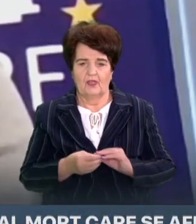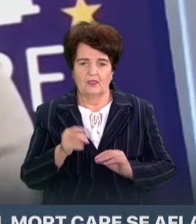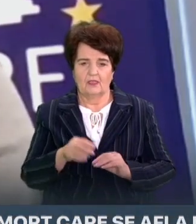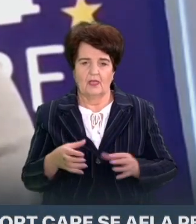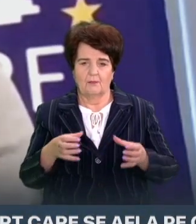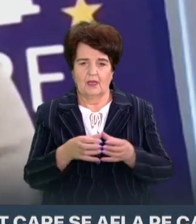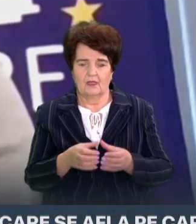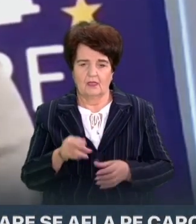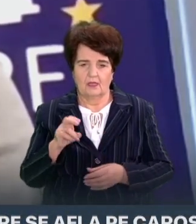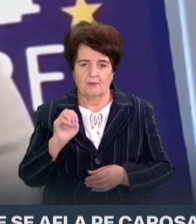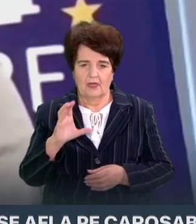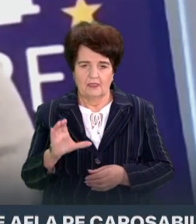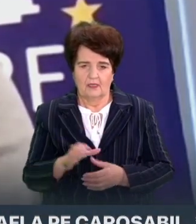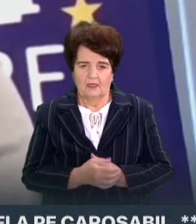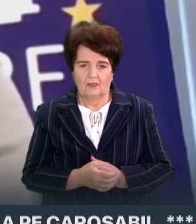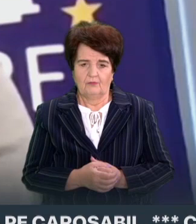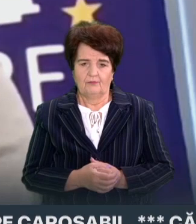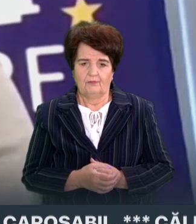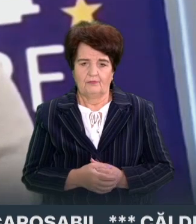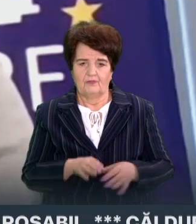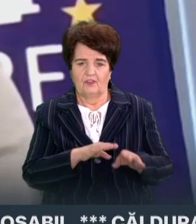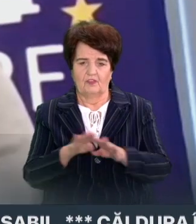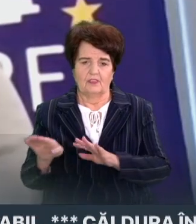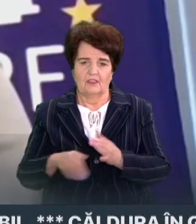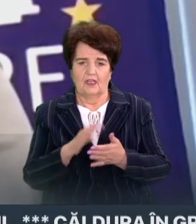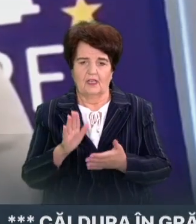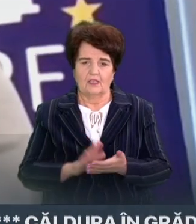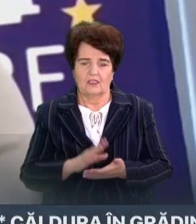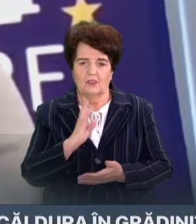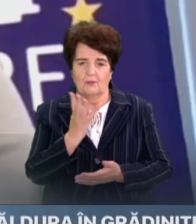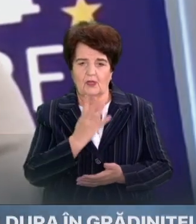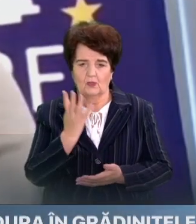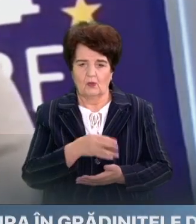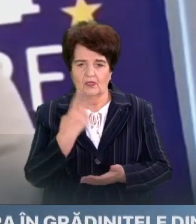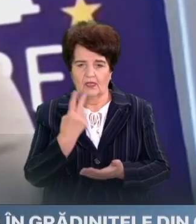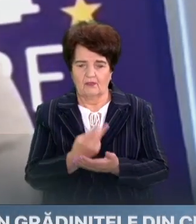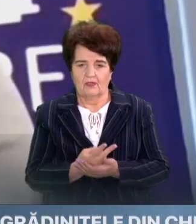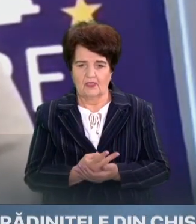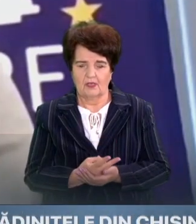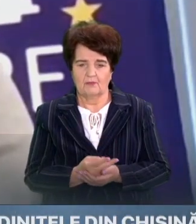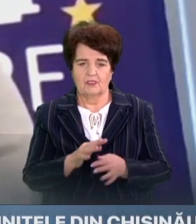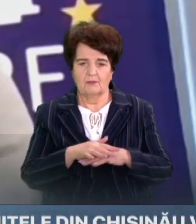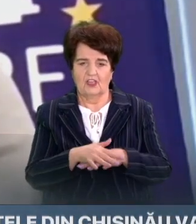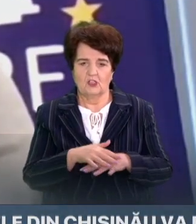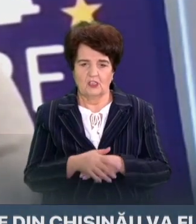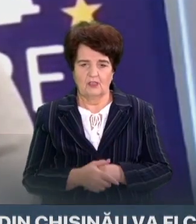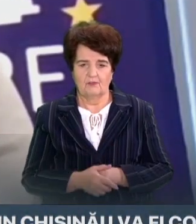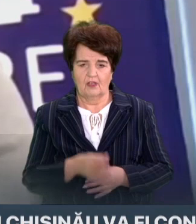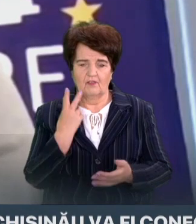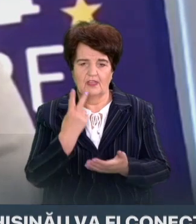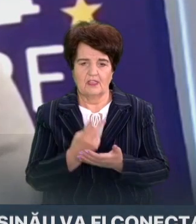Partidul Acțiune și Solidaritate față de cel înregistrat acum 4 ani. Dacă ne uităm strict pe cifre, atunci vedem